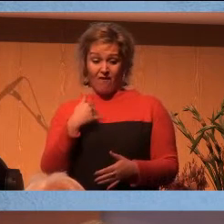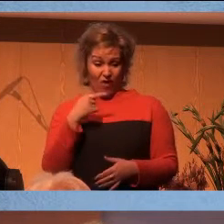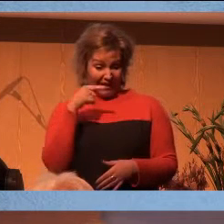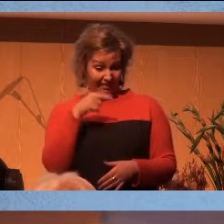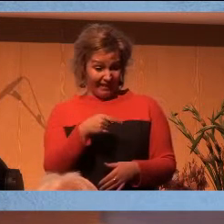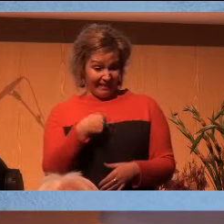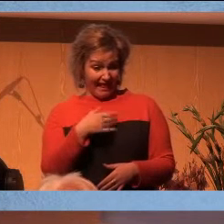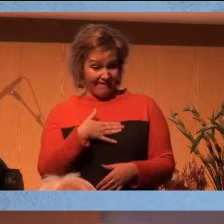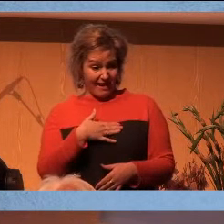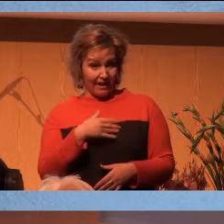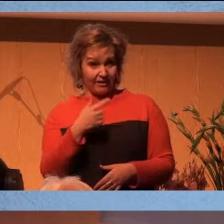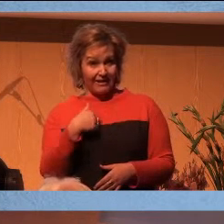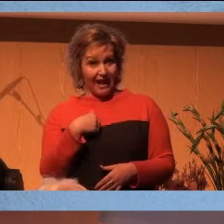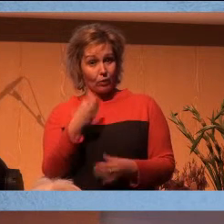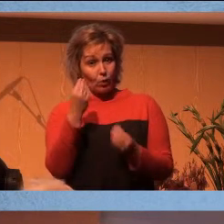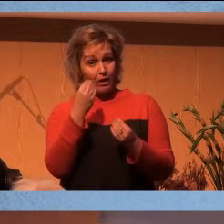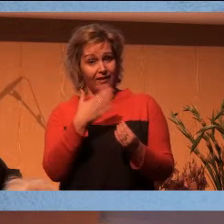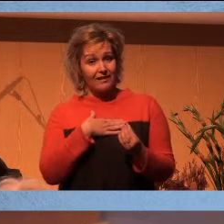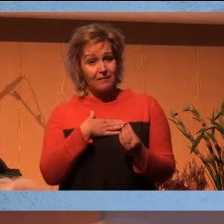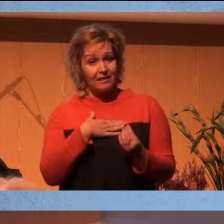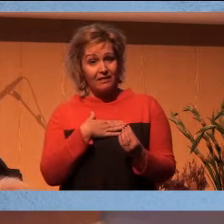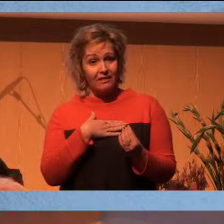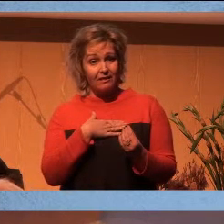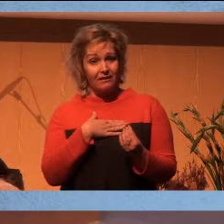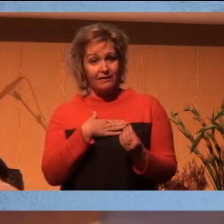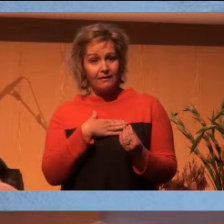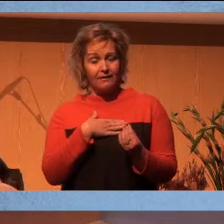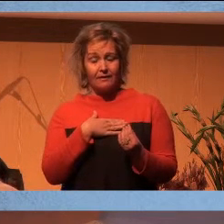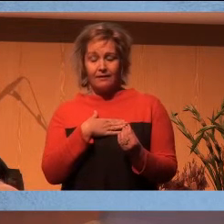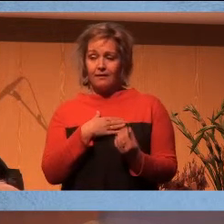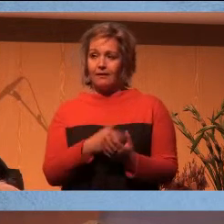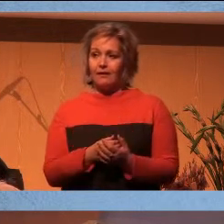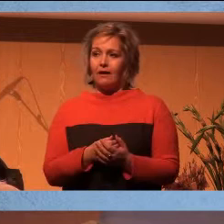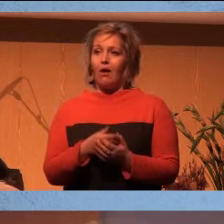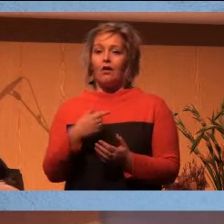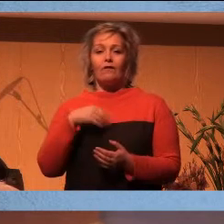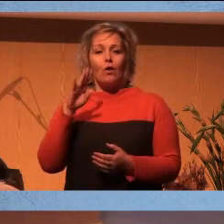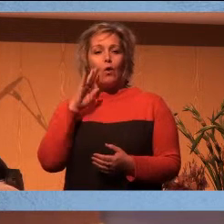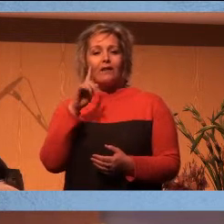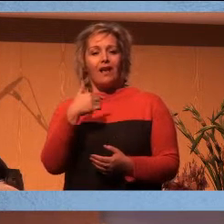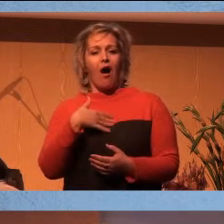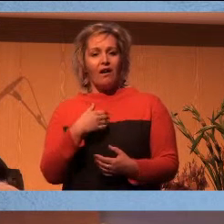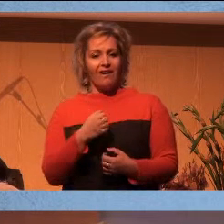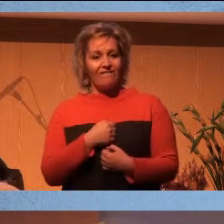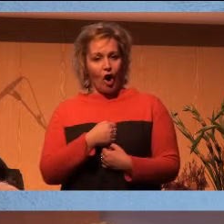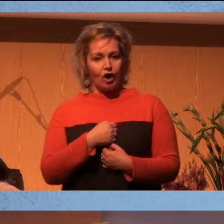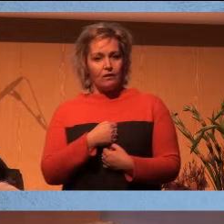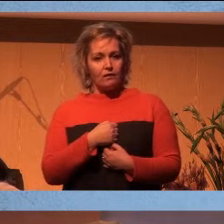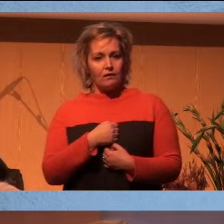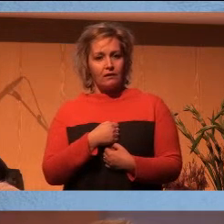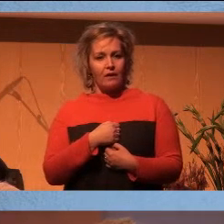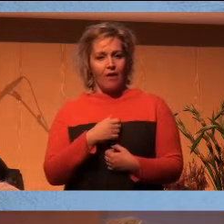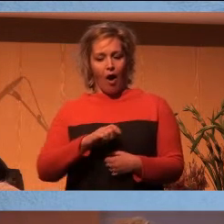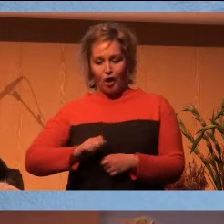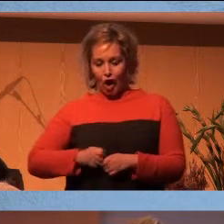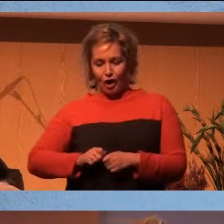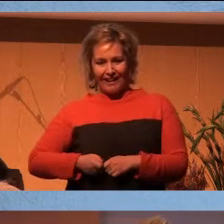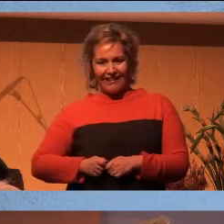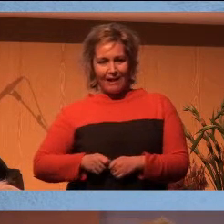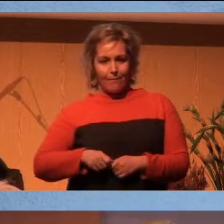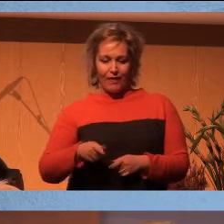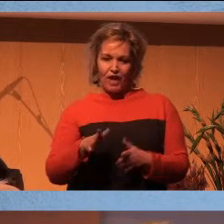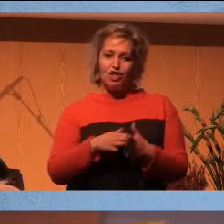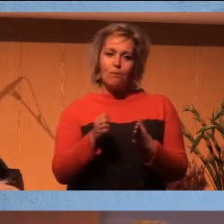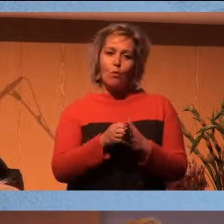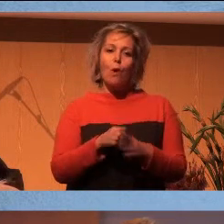dette jeg ville da jeg tok utdanningen min? Så får vi høre at vi har makt. Vi går der med nøkleknipp, og det et symbol